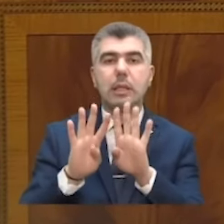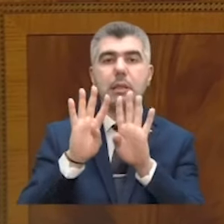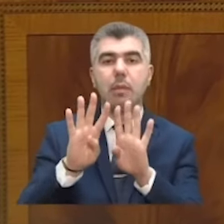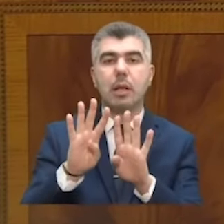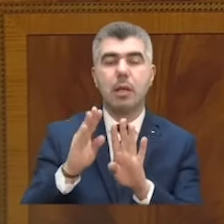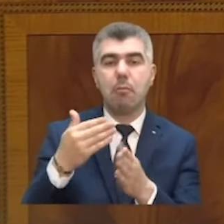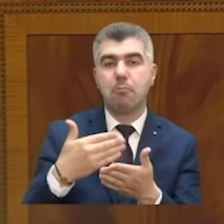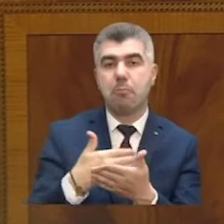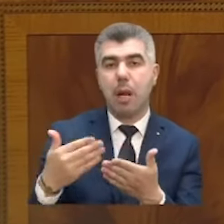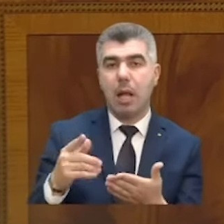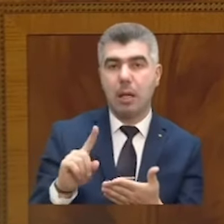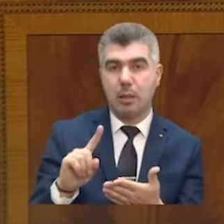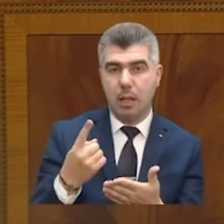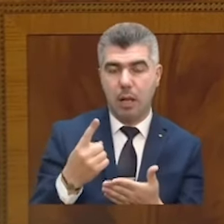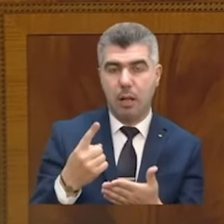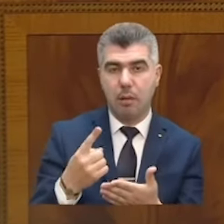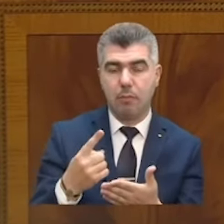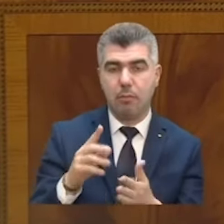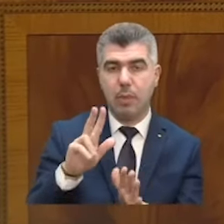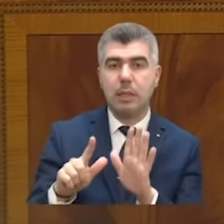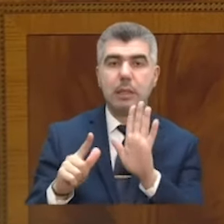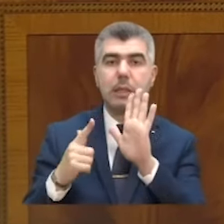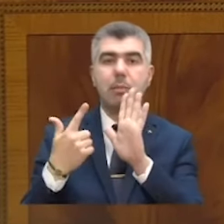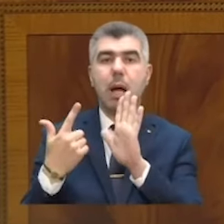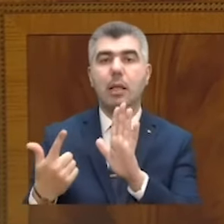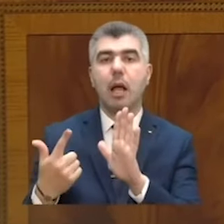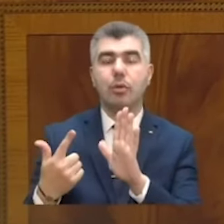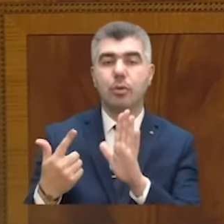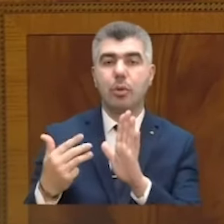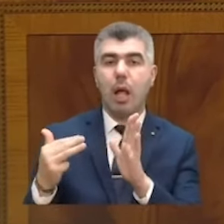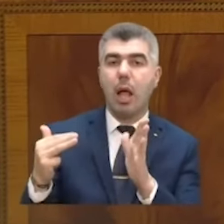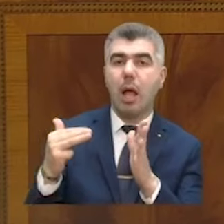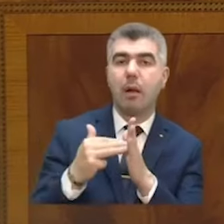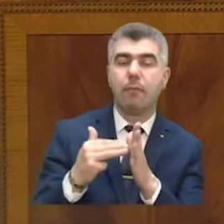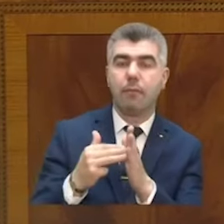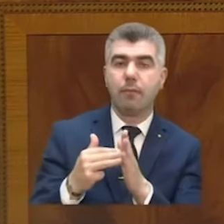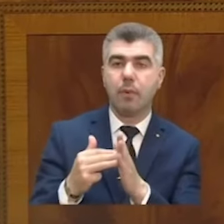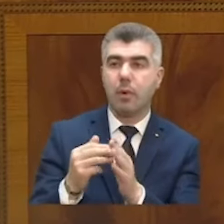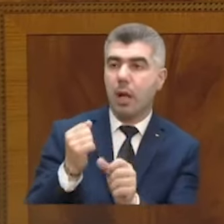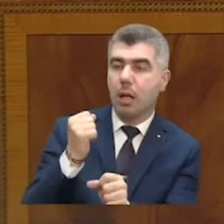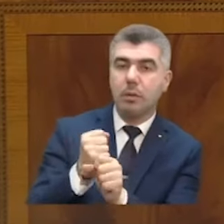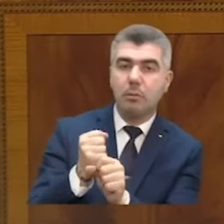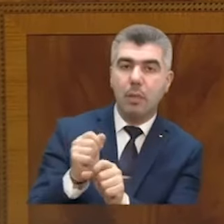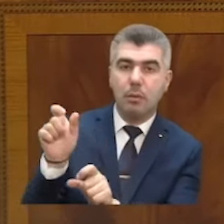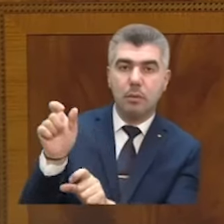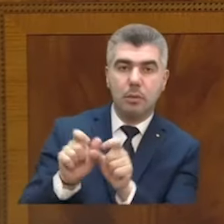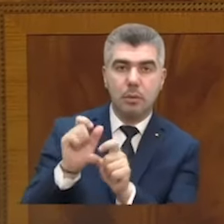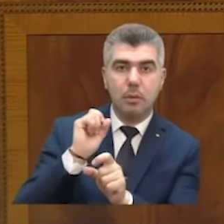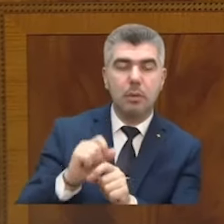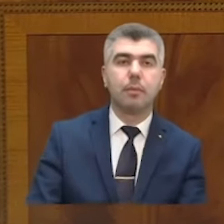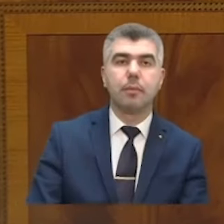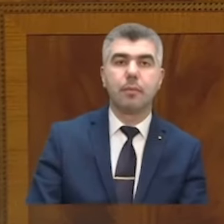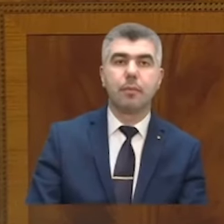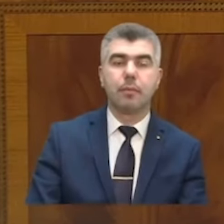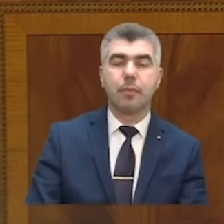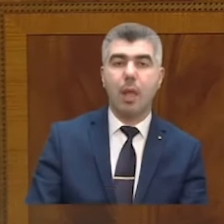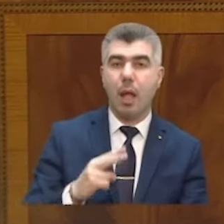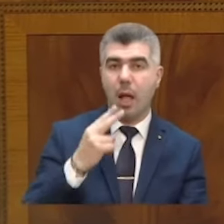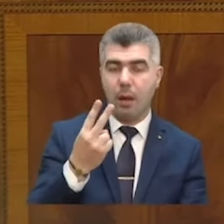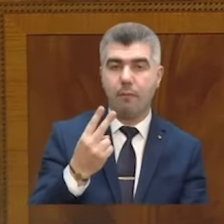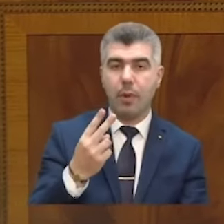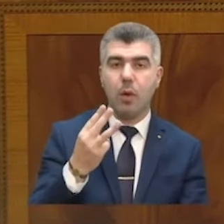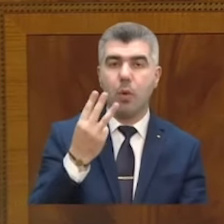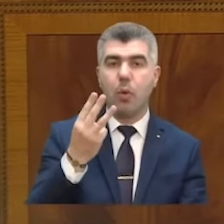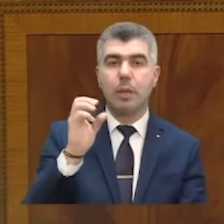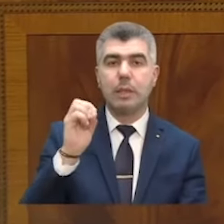الدرهم، ستمكن من خلق 17,000 منصب شغل مباشر وغير مباشر، من ضمنها